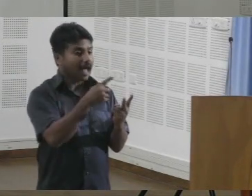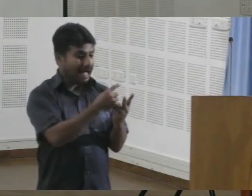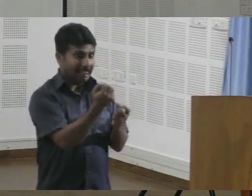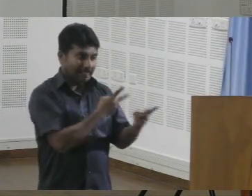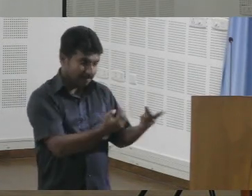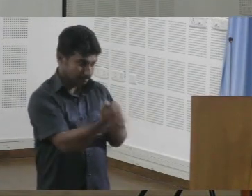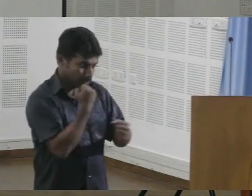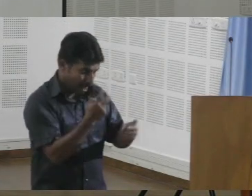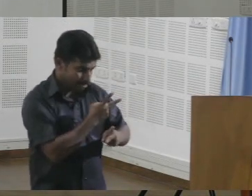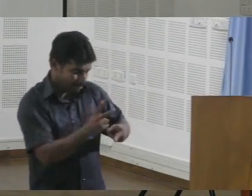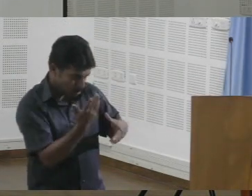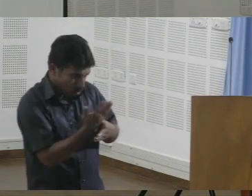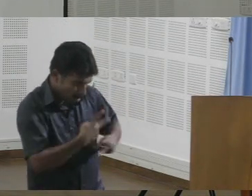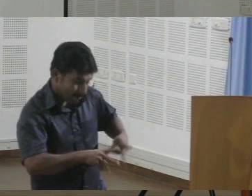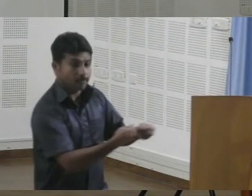ഇതിൽ.